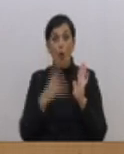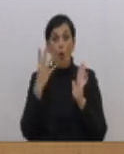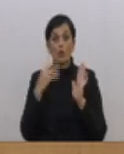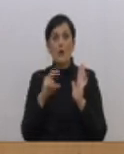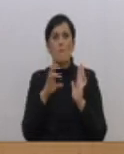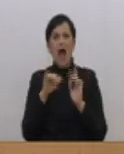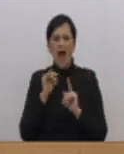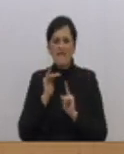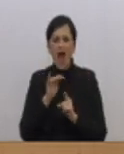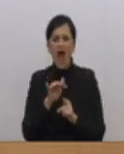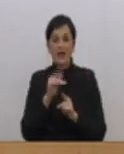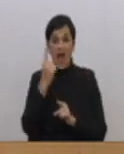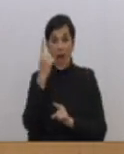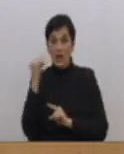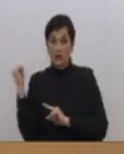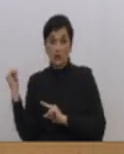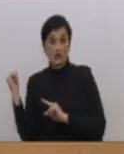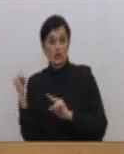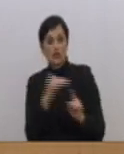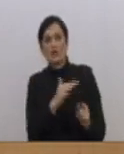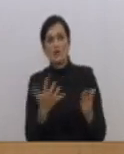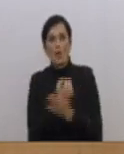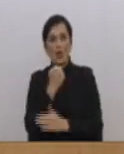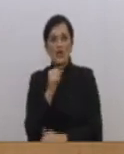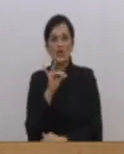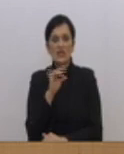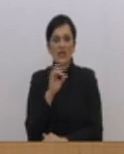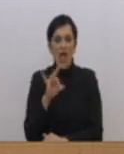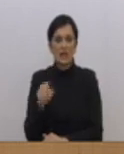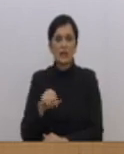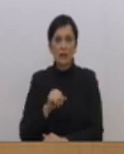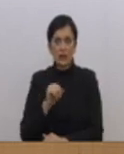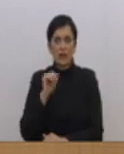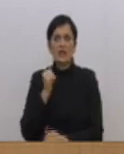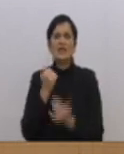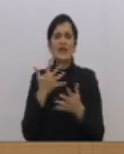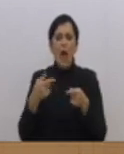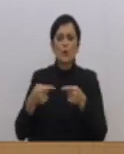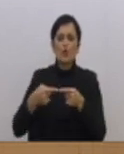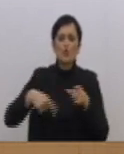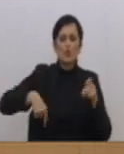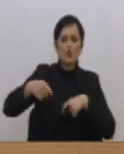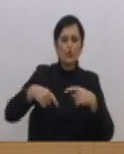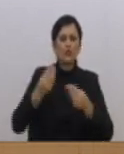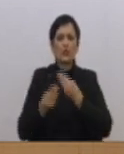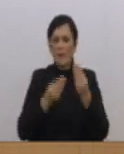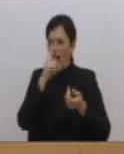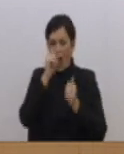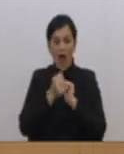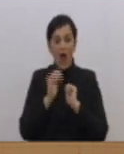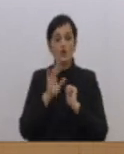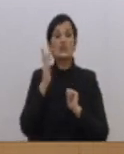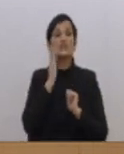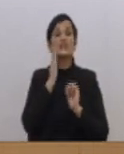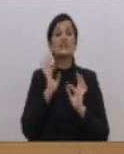ბავარია და ერთი კონცეტევა იყო და შემდეგ მოიგო ინტერმა. ვინ რამდენი კუთხური მოაწოდა არავის არ ახსოვს. ახსოვს